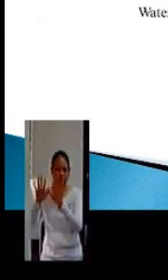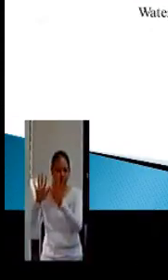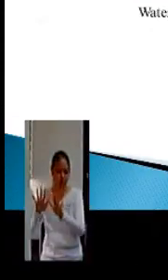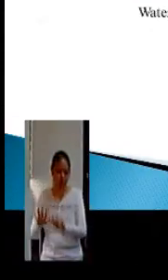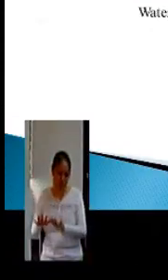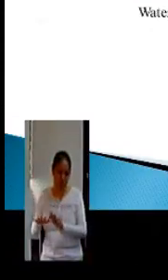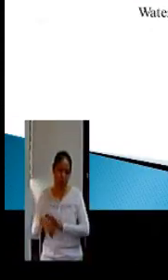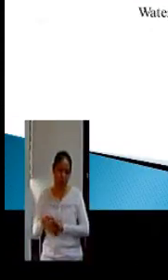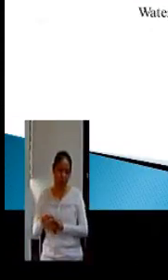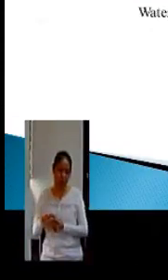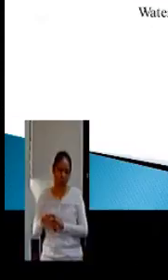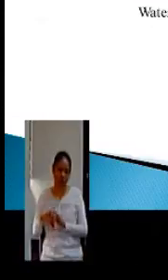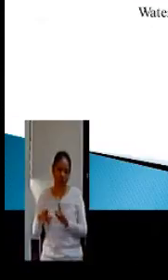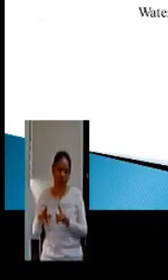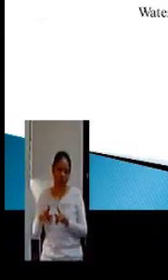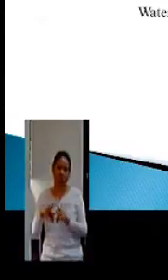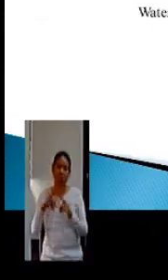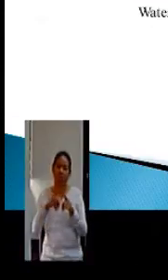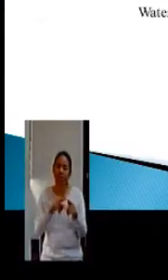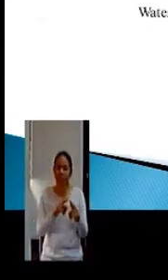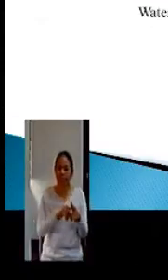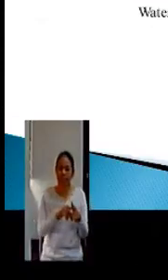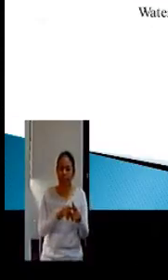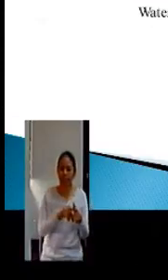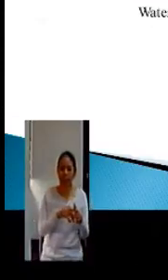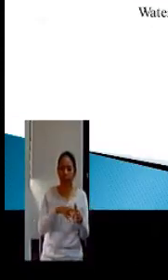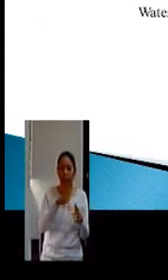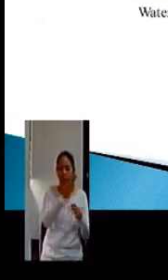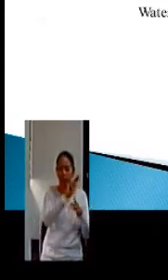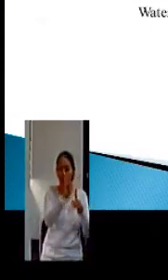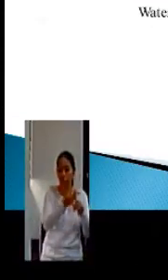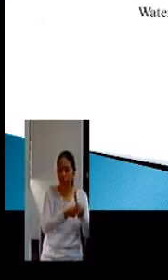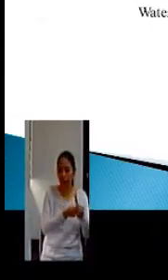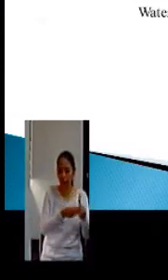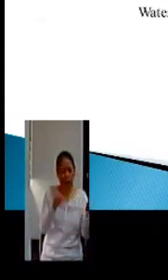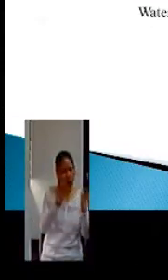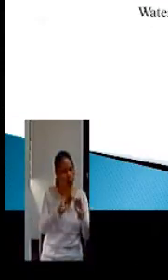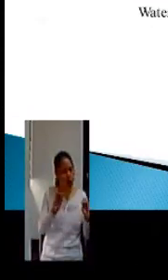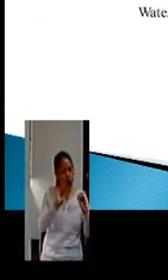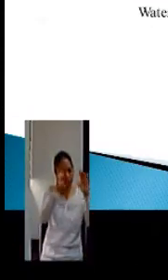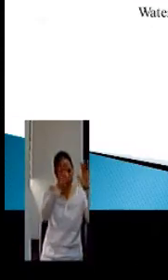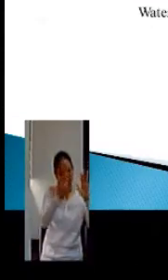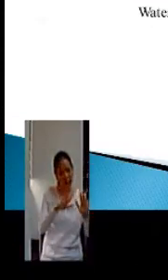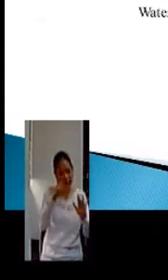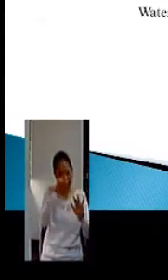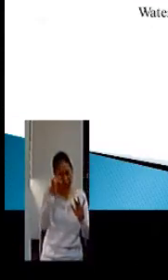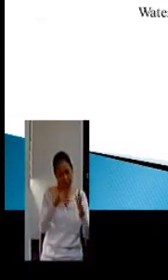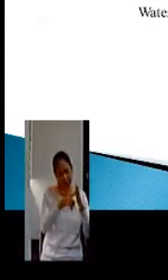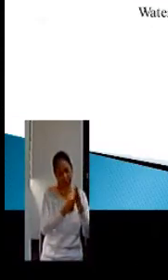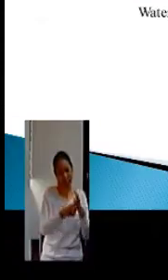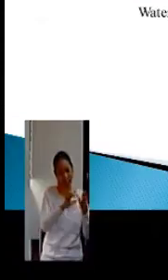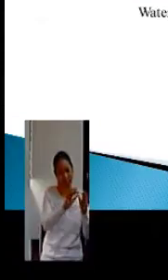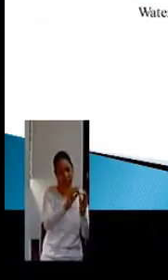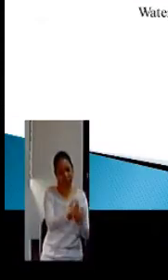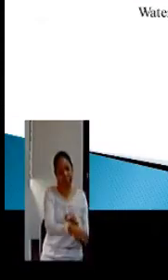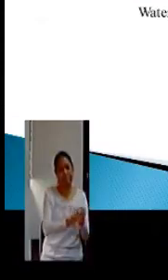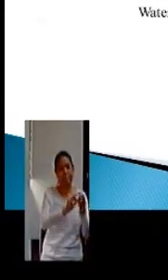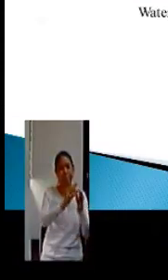ulan na yan. And then of course, pagdating dapat ng November, wala nang ulan kasi yan ang taniman ng tao. Magtatanim